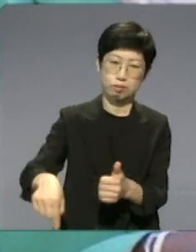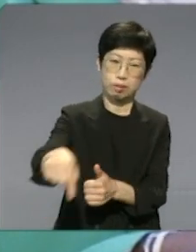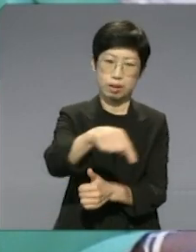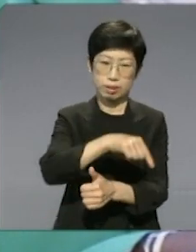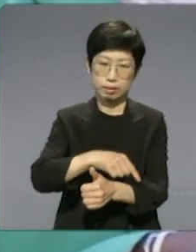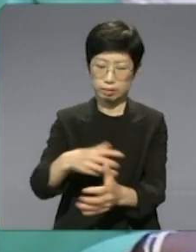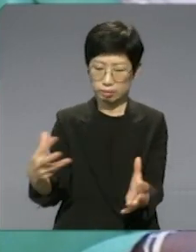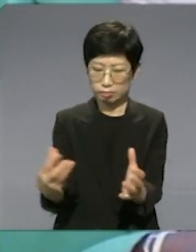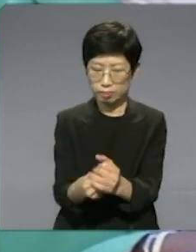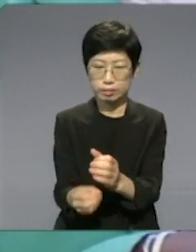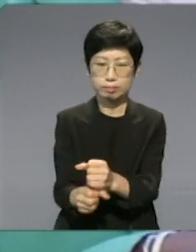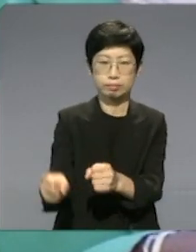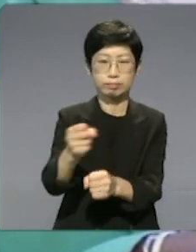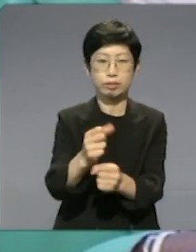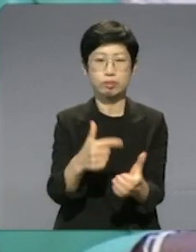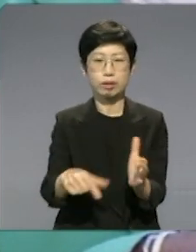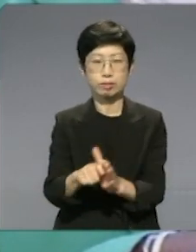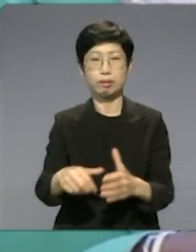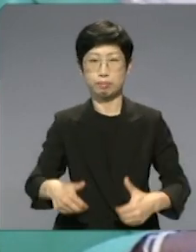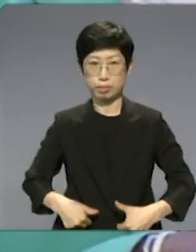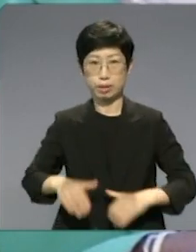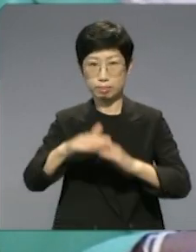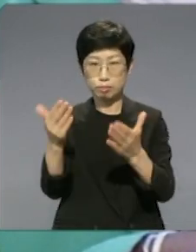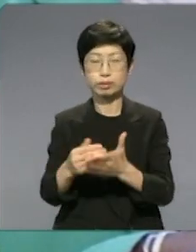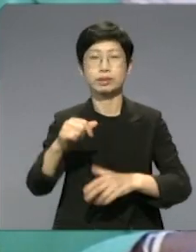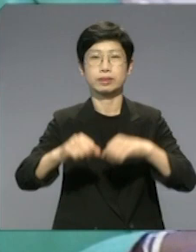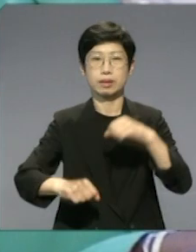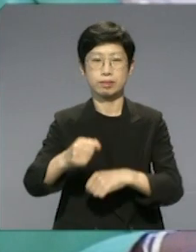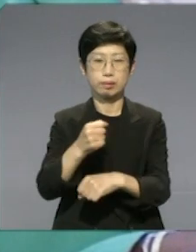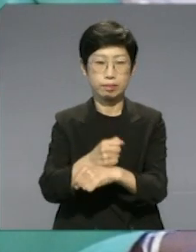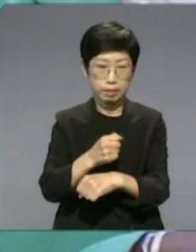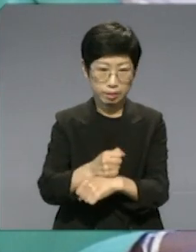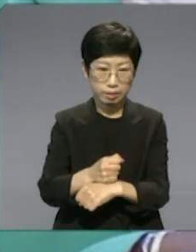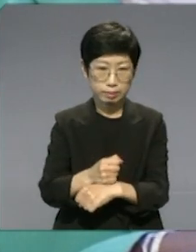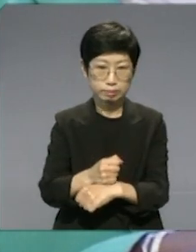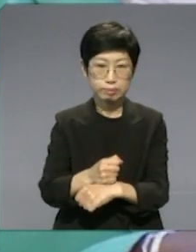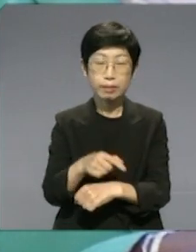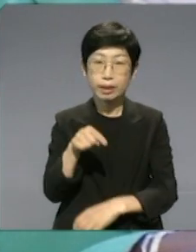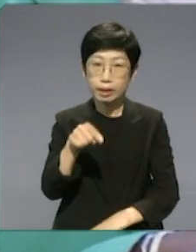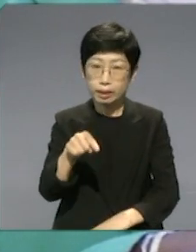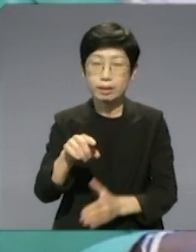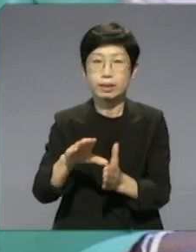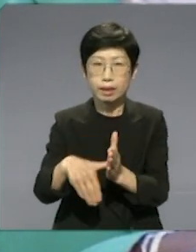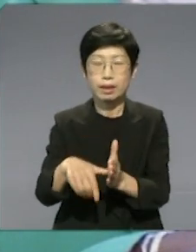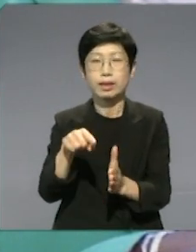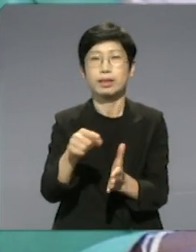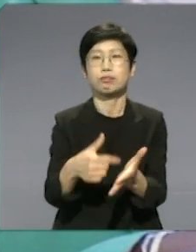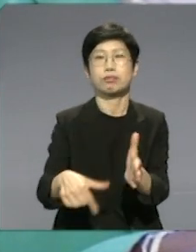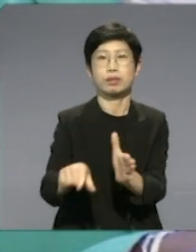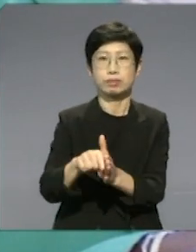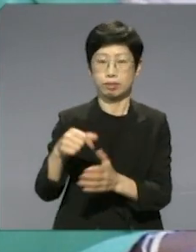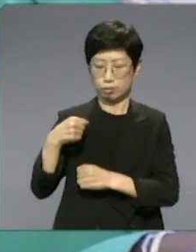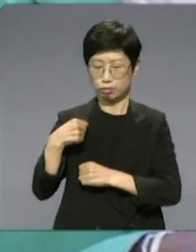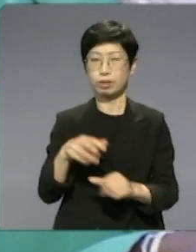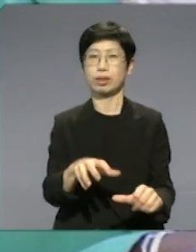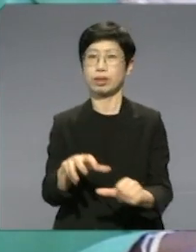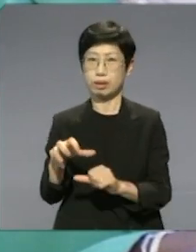take all measures necessary to restore constitutional order in the Republic of Niger.